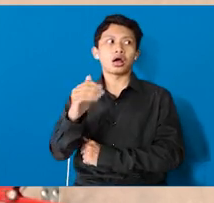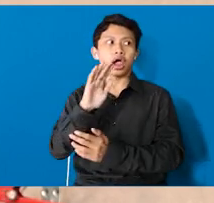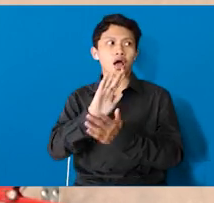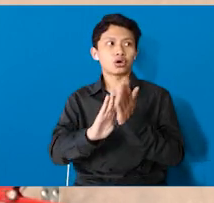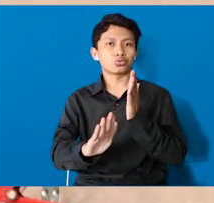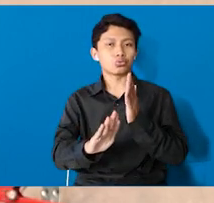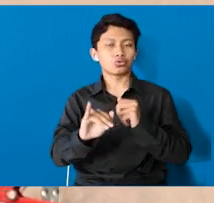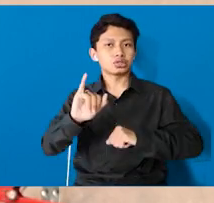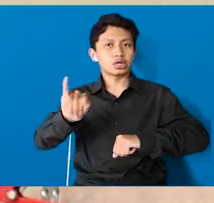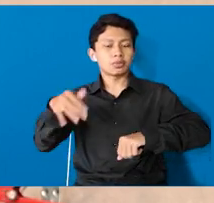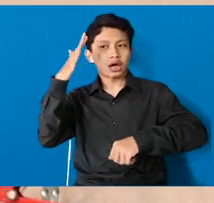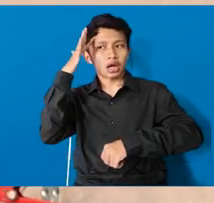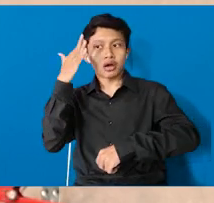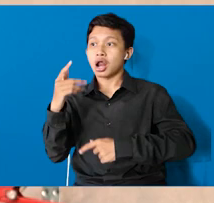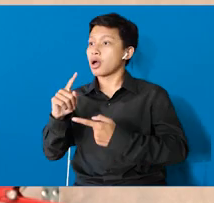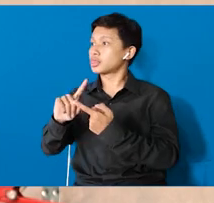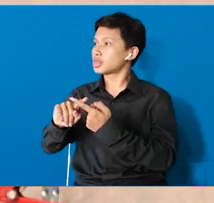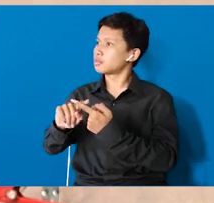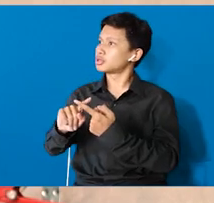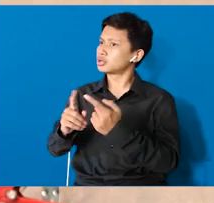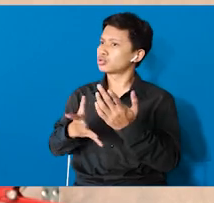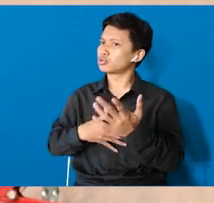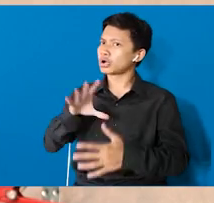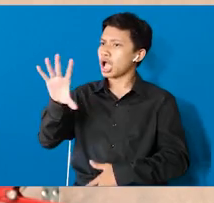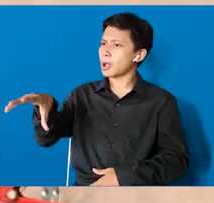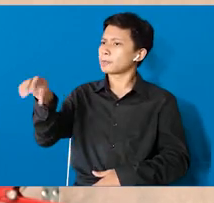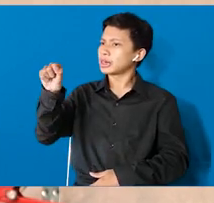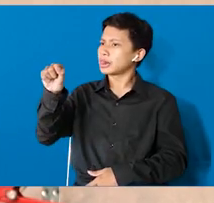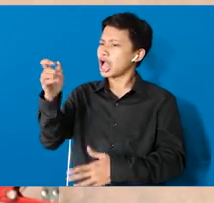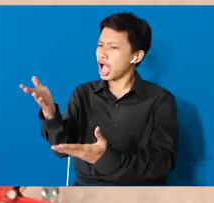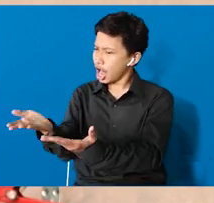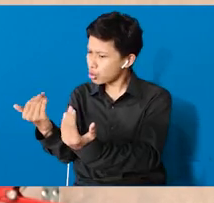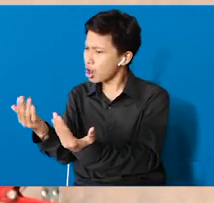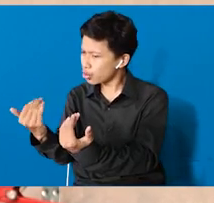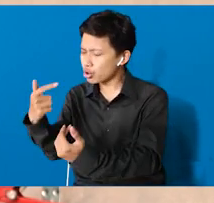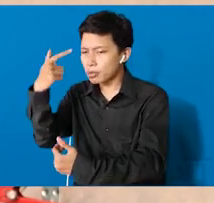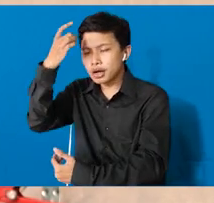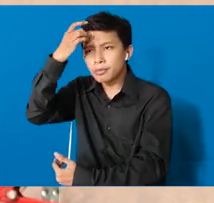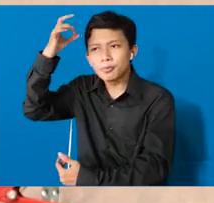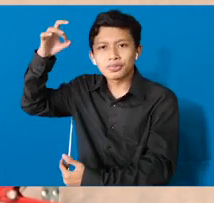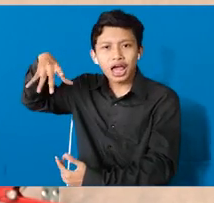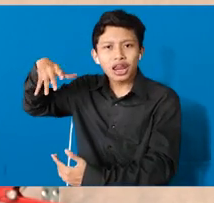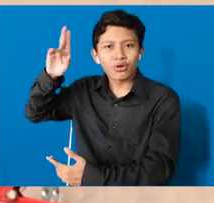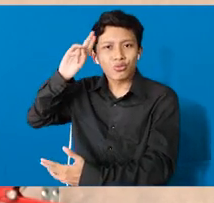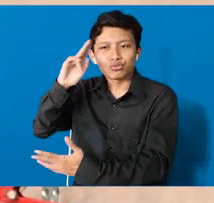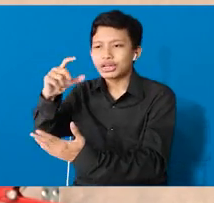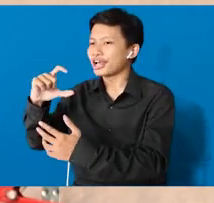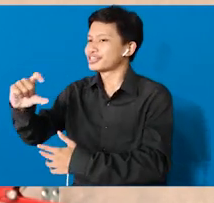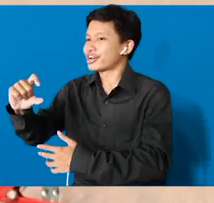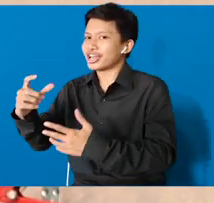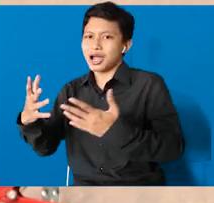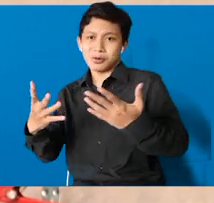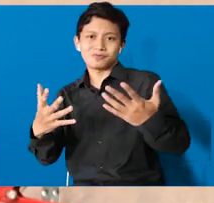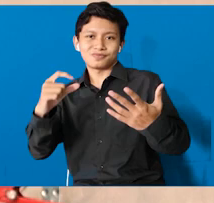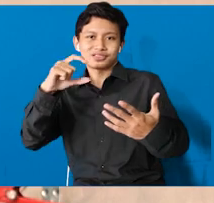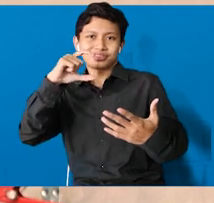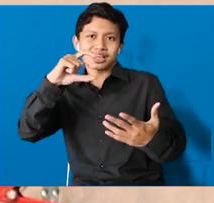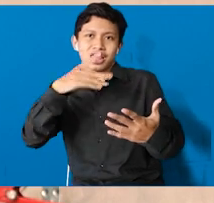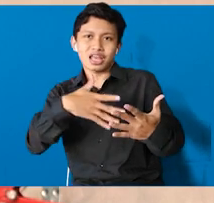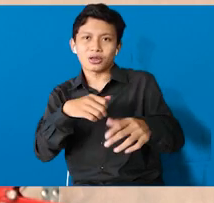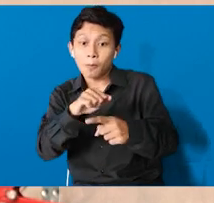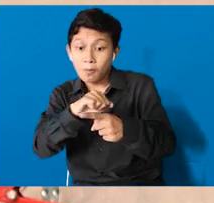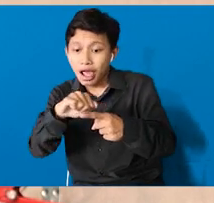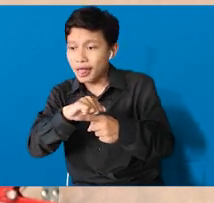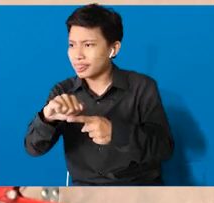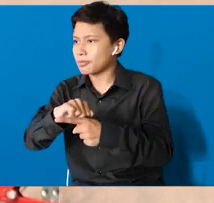ada. Lalu bagaimana menyentuh kelurahan dengan cara kami